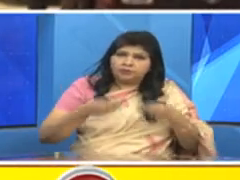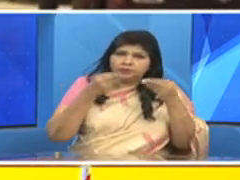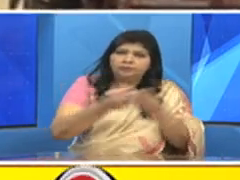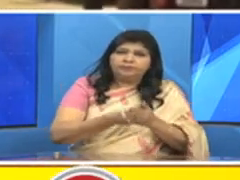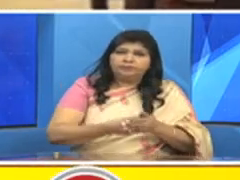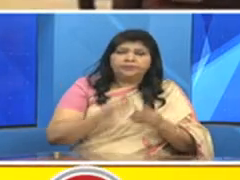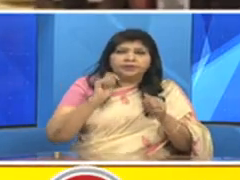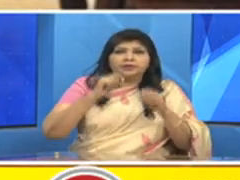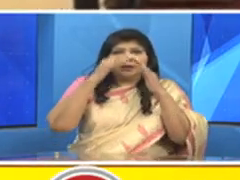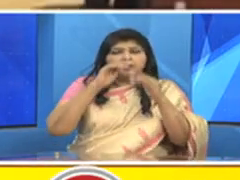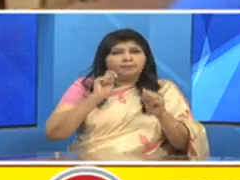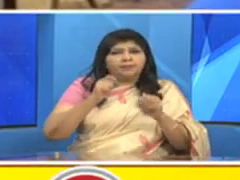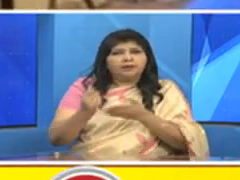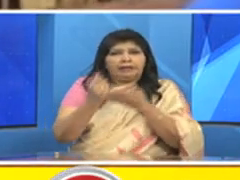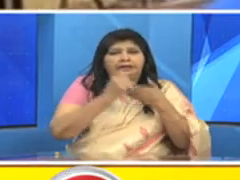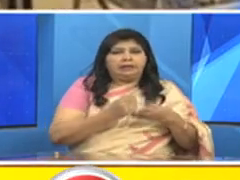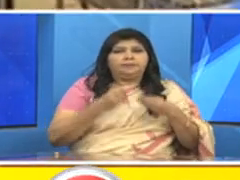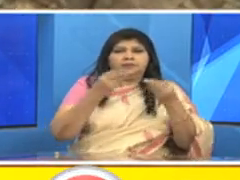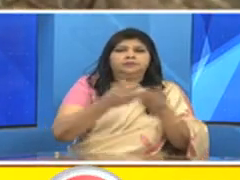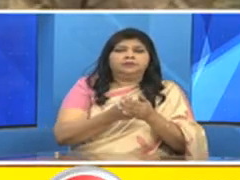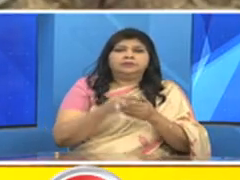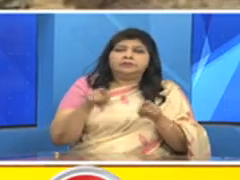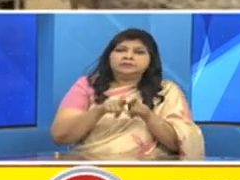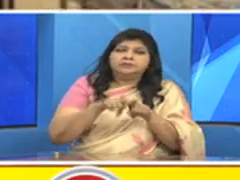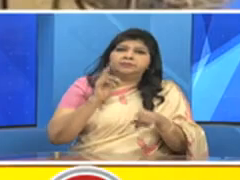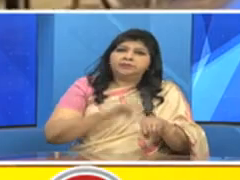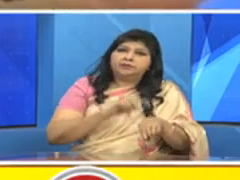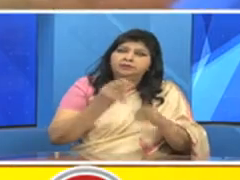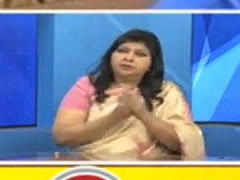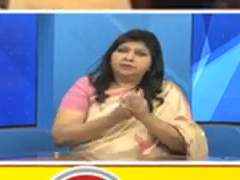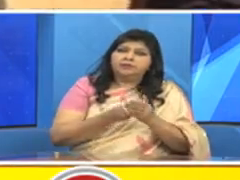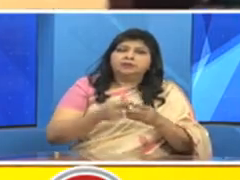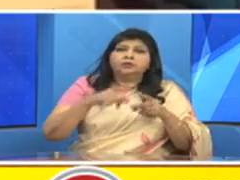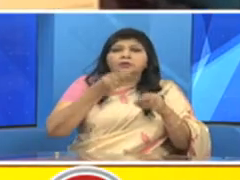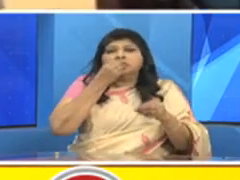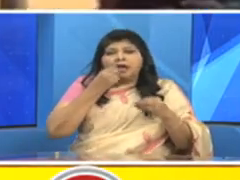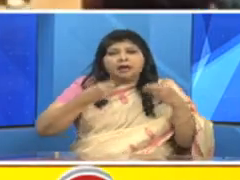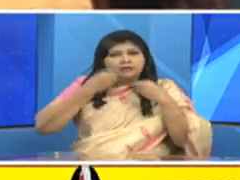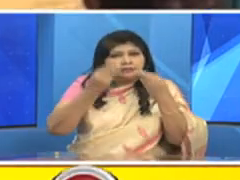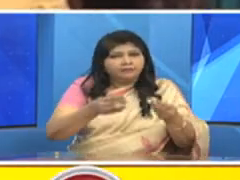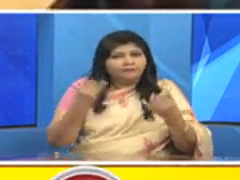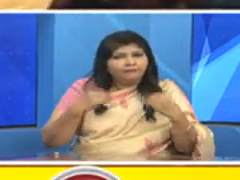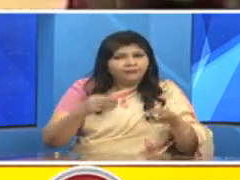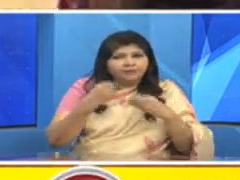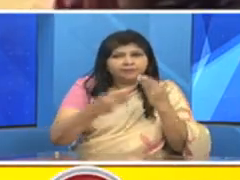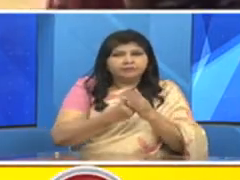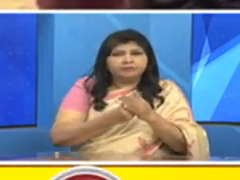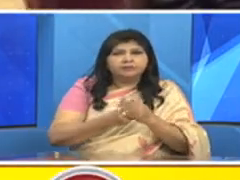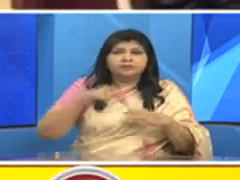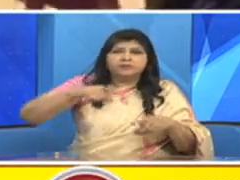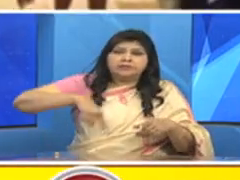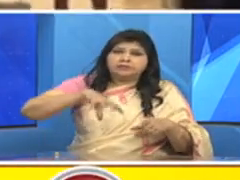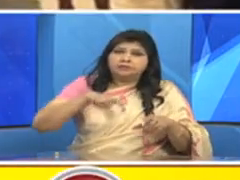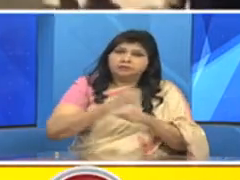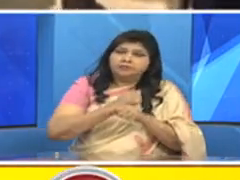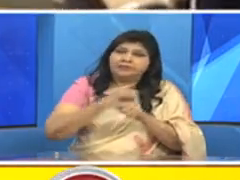घर बनाने में उनकी मदद की जाएगी। इसके साथ ही उनके राशन का प्रबंध भी किया जाएगा। वे अब केंद्र और